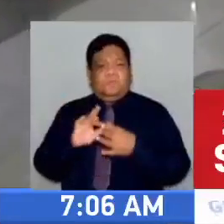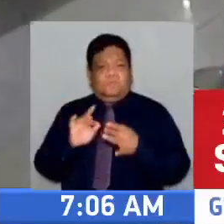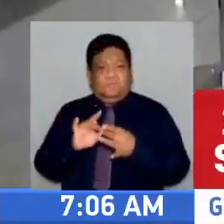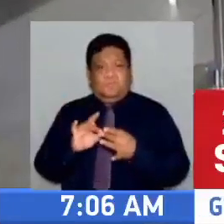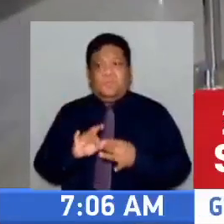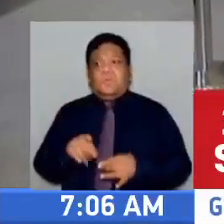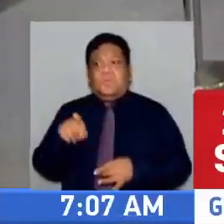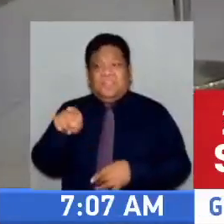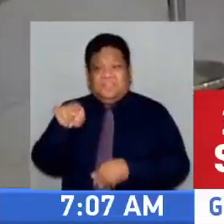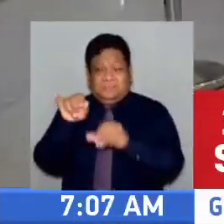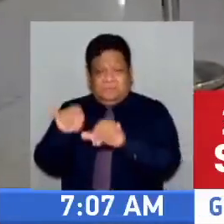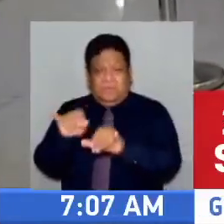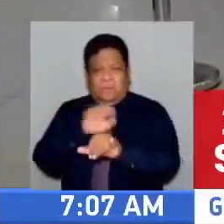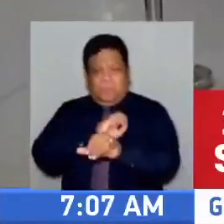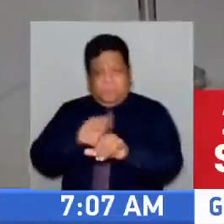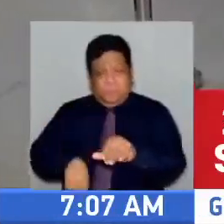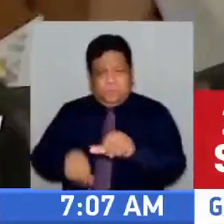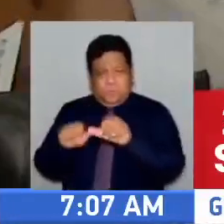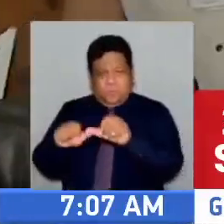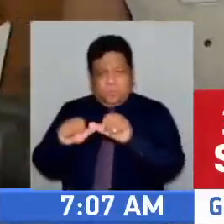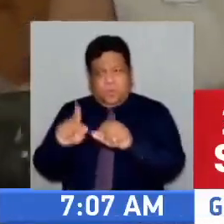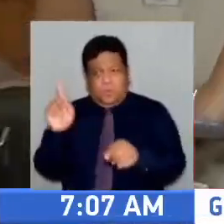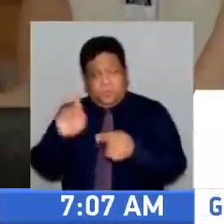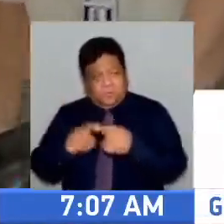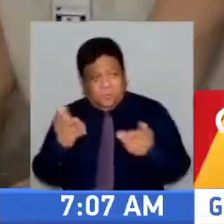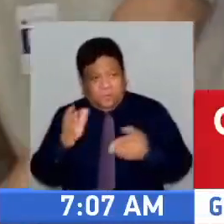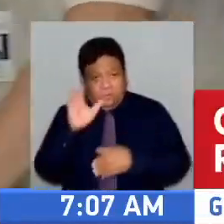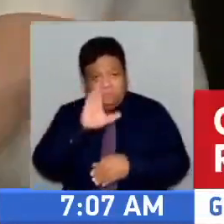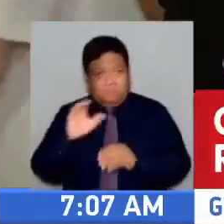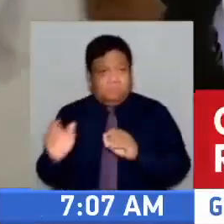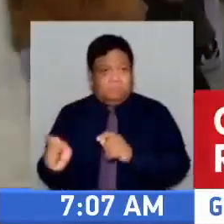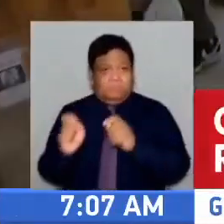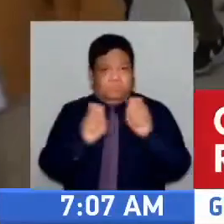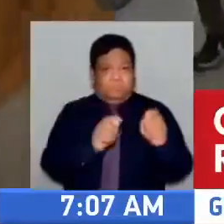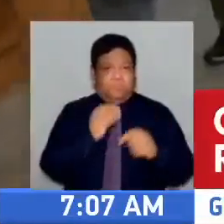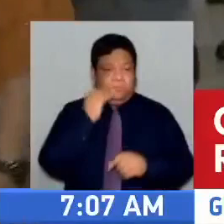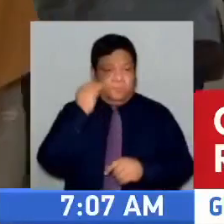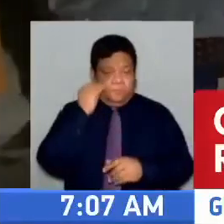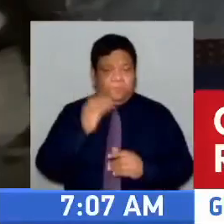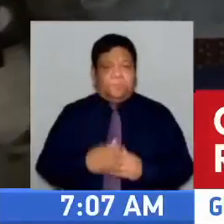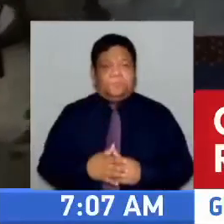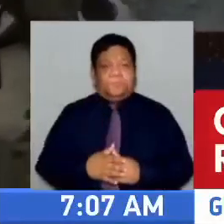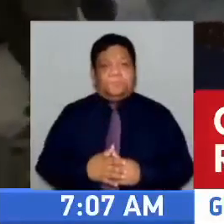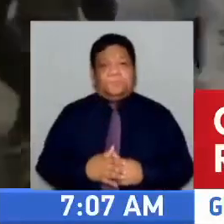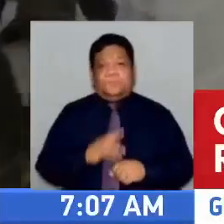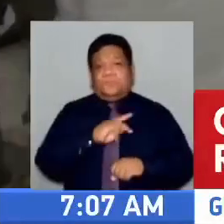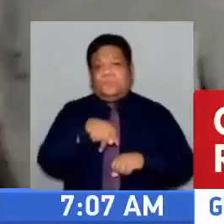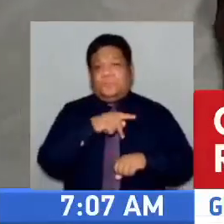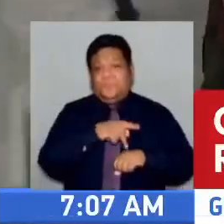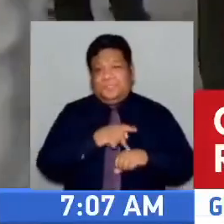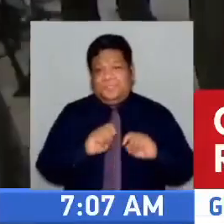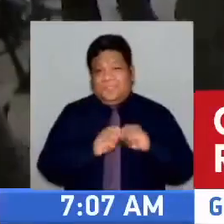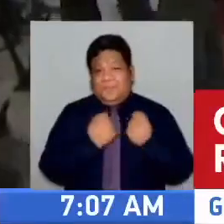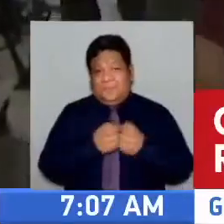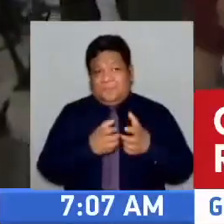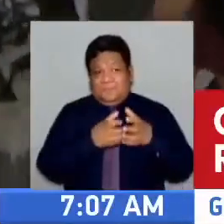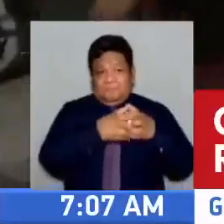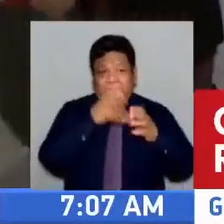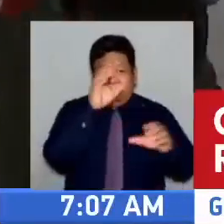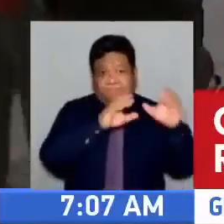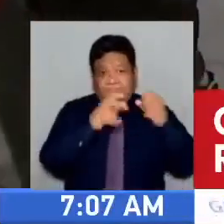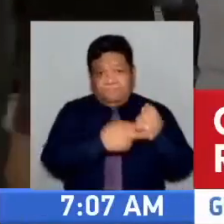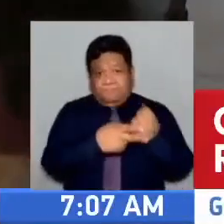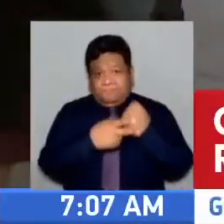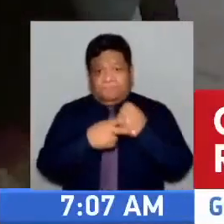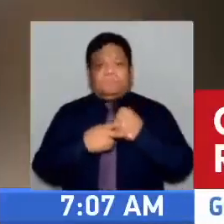silang maayos na matitirhan. Tinapos na rin ng Composite Philippine Rescue Team ang isinagawang search, rescue and retrieval operation sa